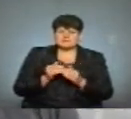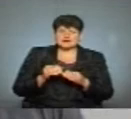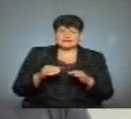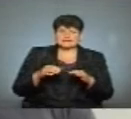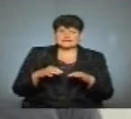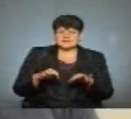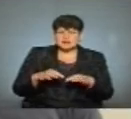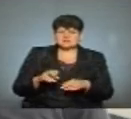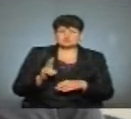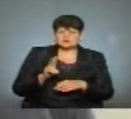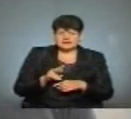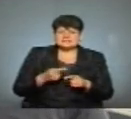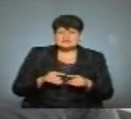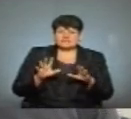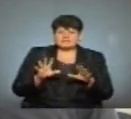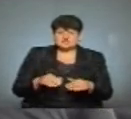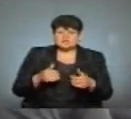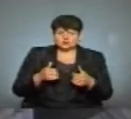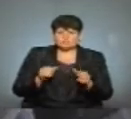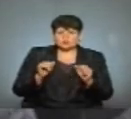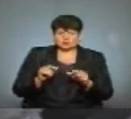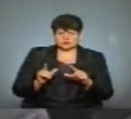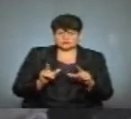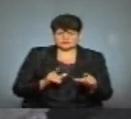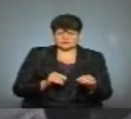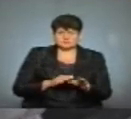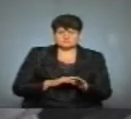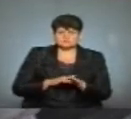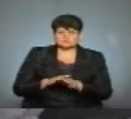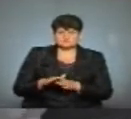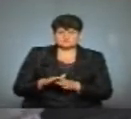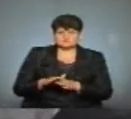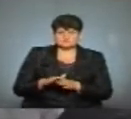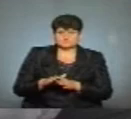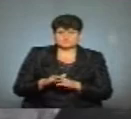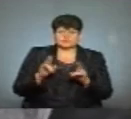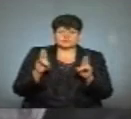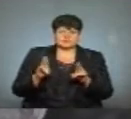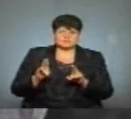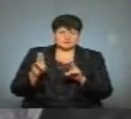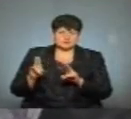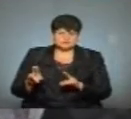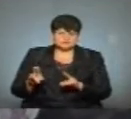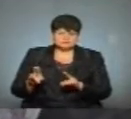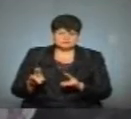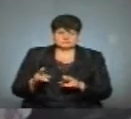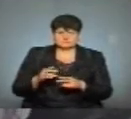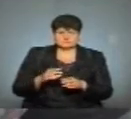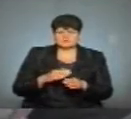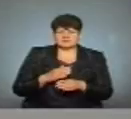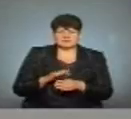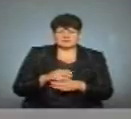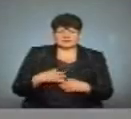транспорт, тролейбус – це вже добре, можна хоч якось добратися. Дотримуючись відповідних правил, то зовсім не